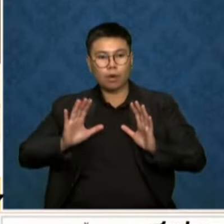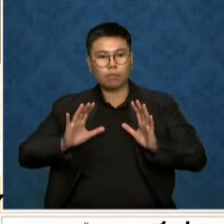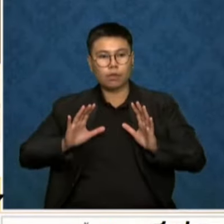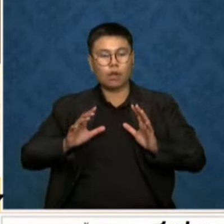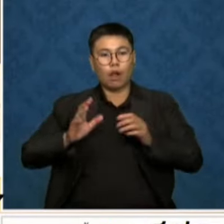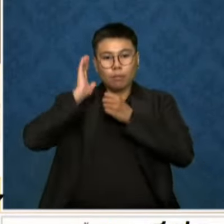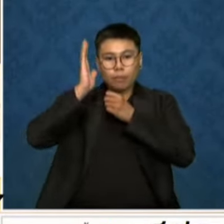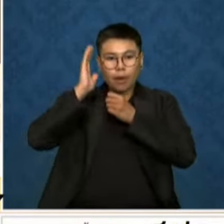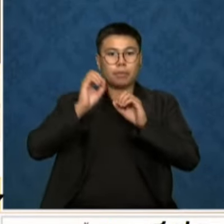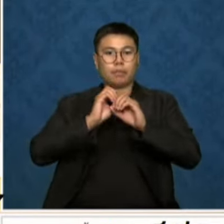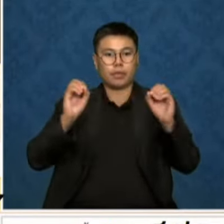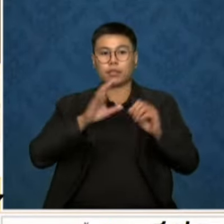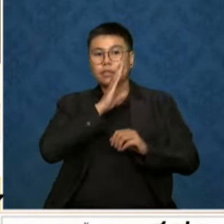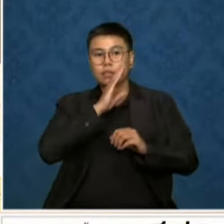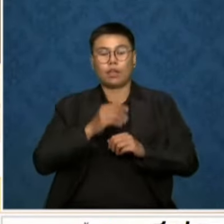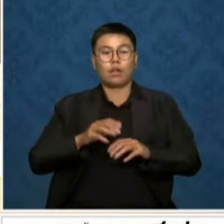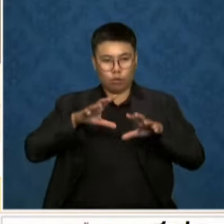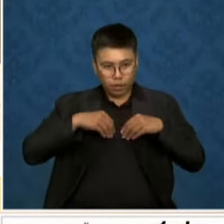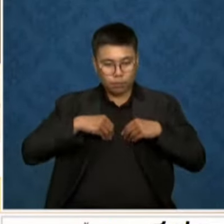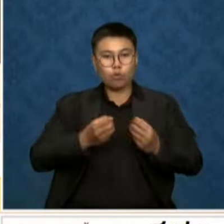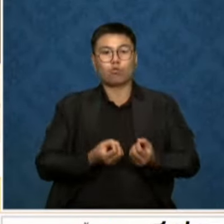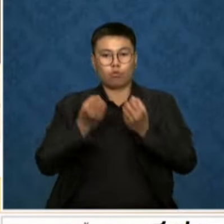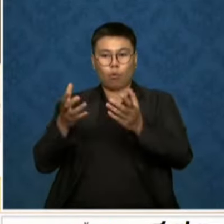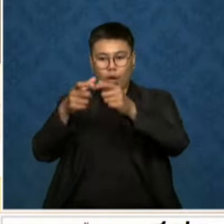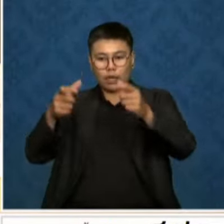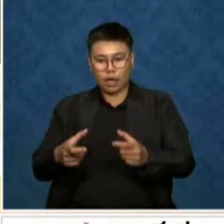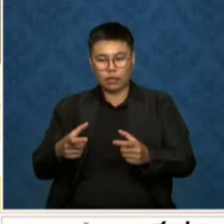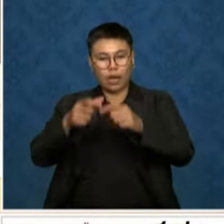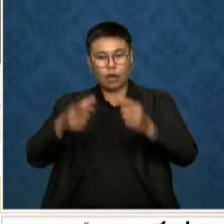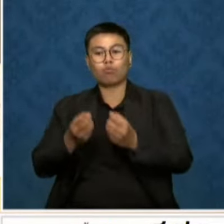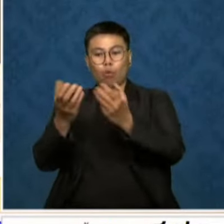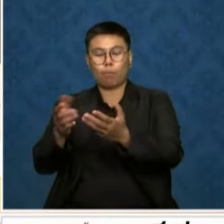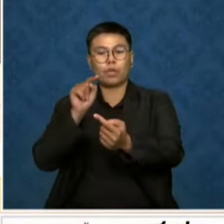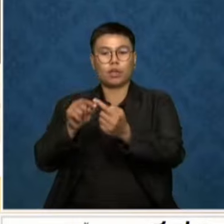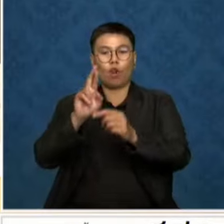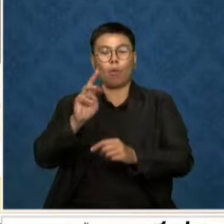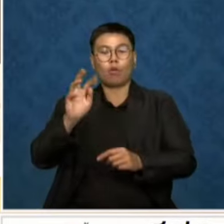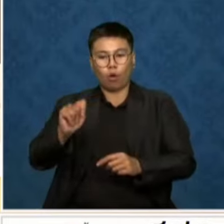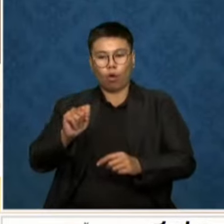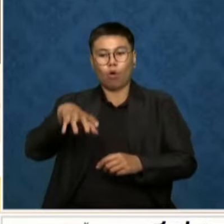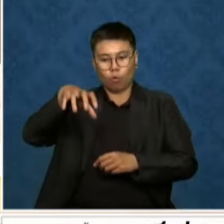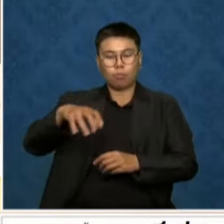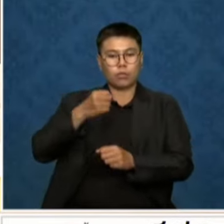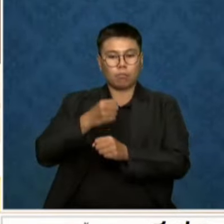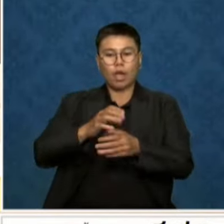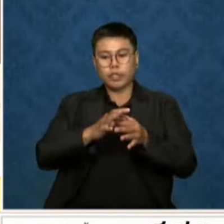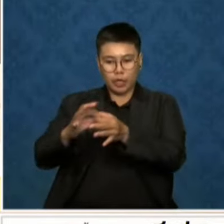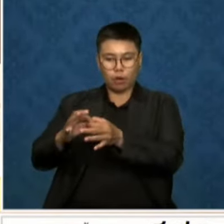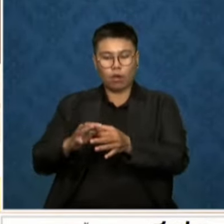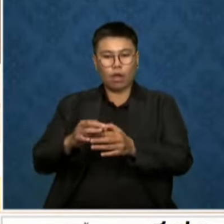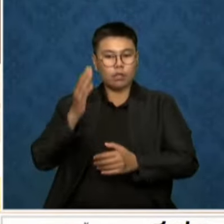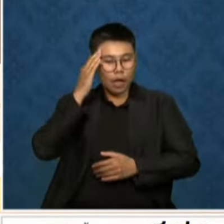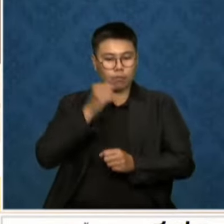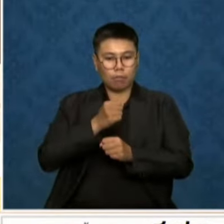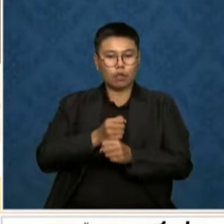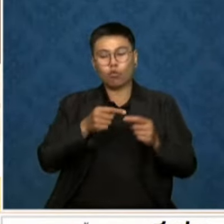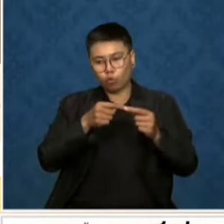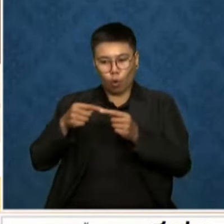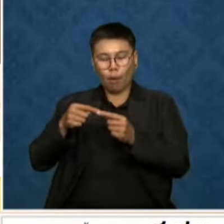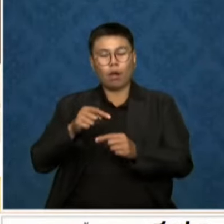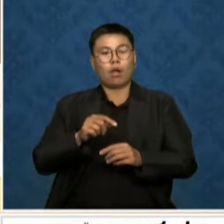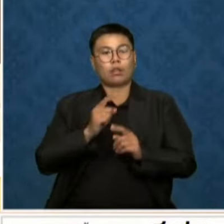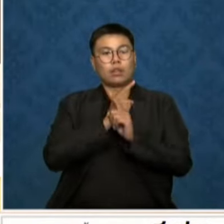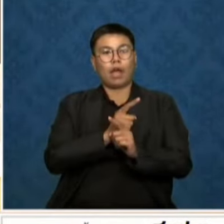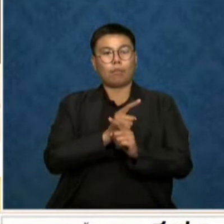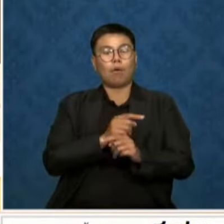ยไม่มีการอภิปรายซึ่งถ้าเห็นด้วยจะได้ส่งรายงานและข้อสังเกตไปยังคณะรัฐมนตรีและหน่วยงานที่เกี่ยวข้องเพื่อรับทราบนะครับดำเนินการต่อไปตามข้อบังคับข้อ